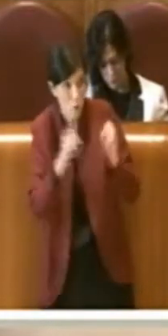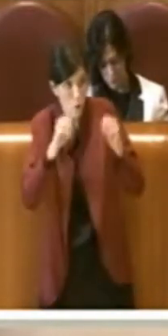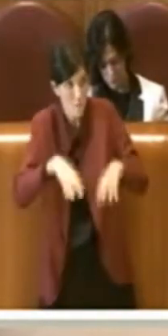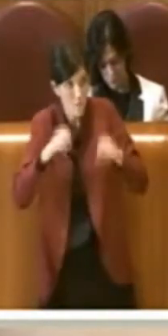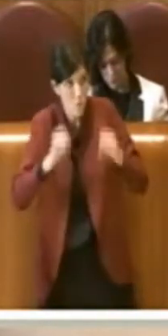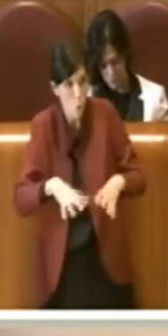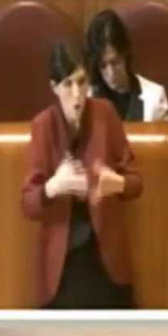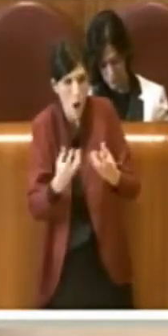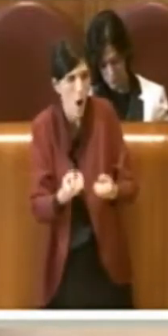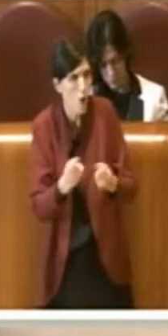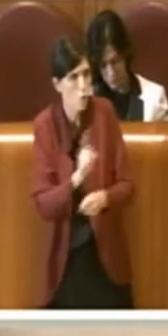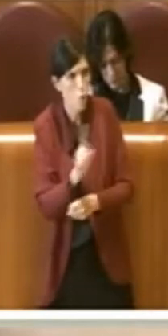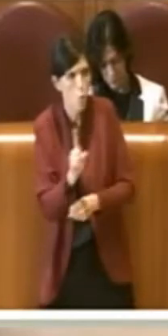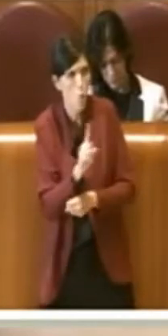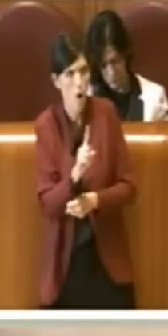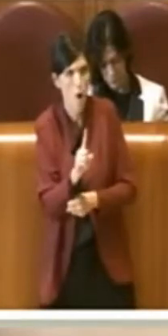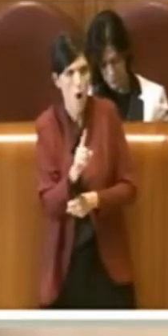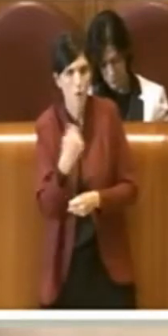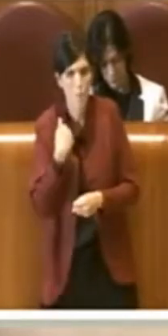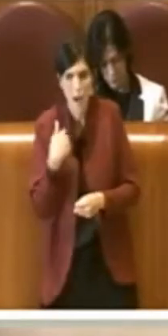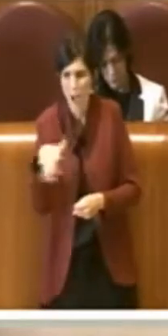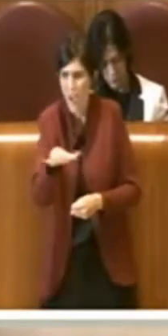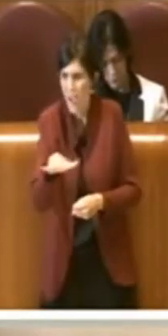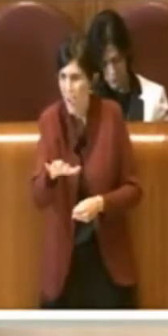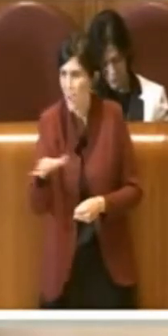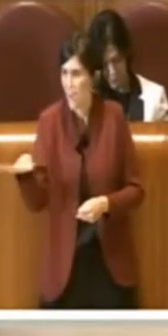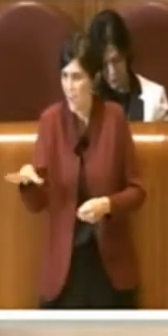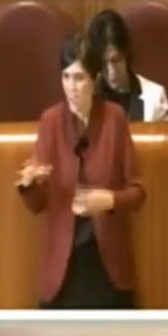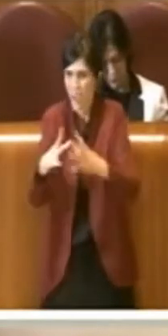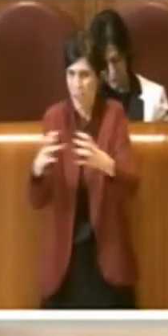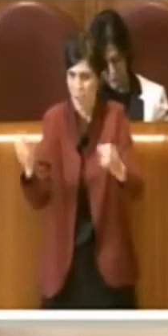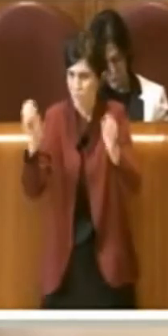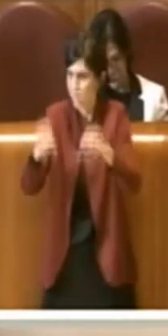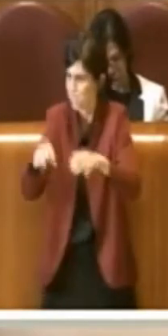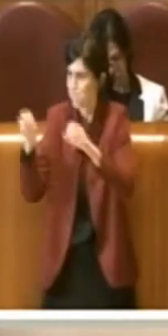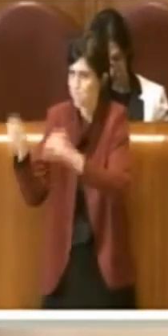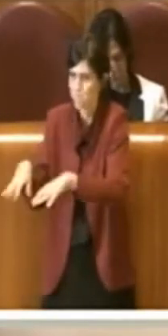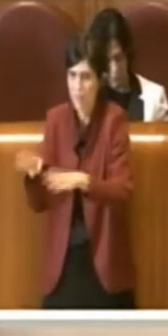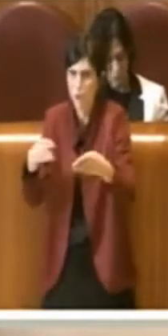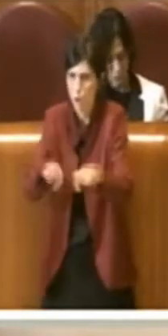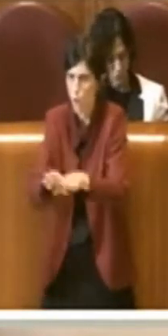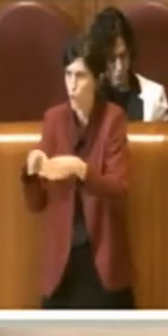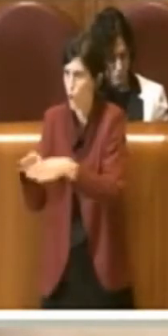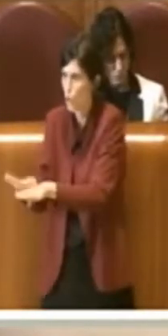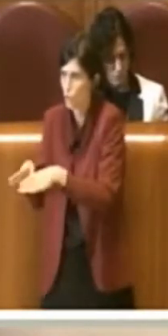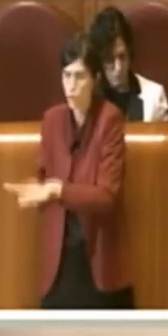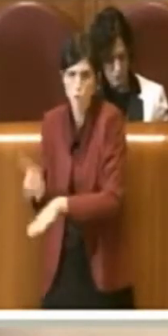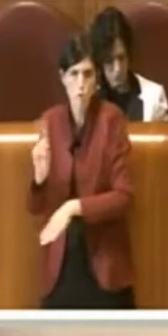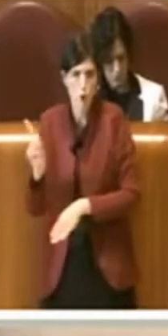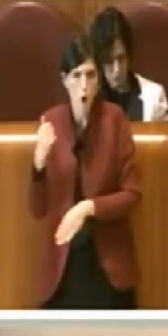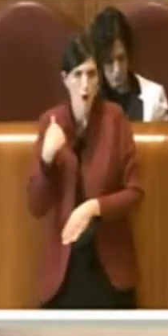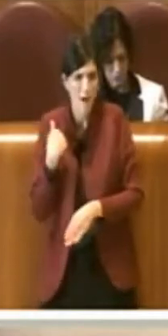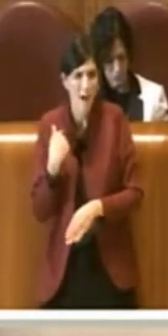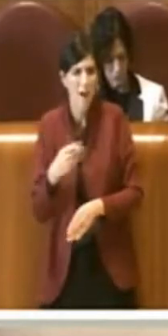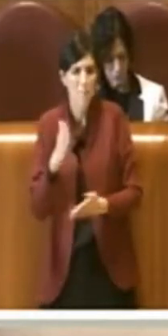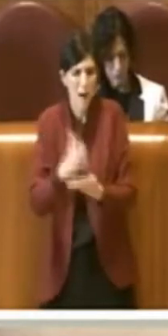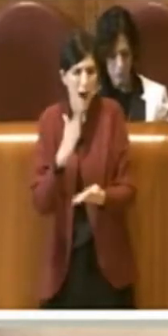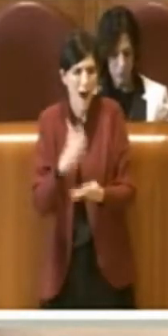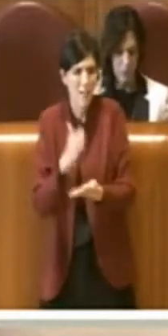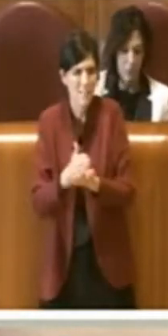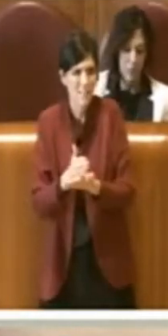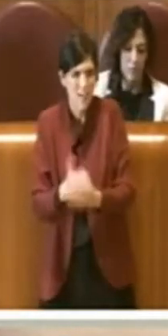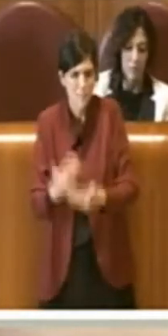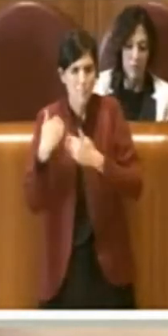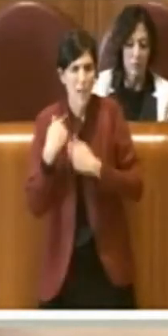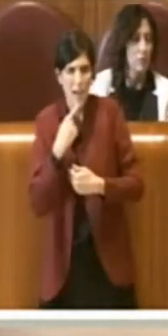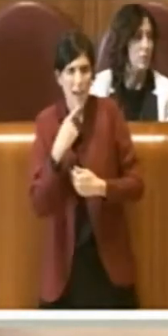la possiamo smettere di chiudere discariche senza trovare delle alternative? Questa è una responsabilità della Regione, e non serve fare le ordinanze al